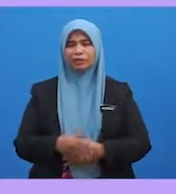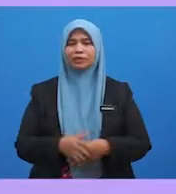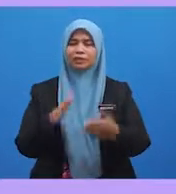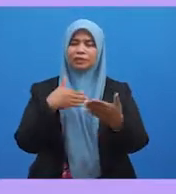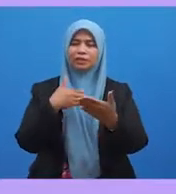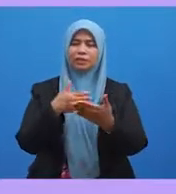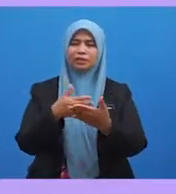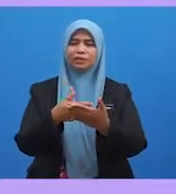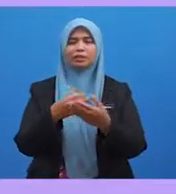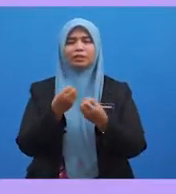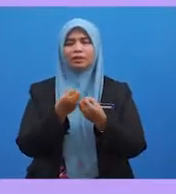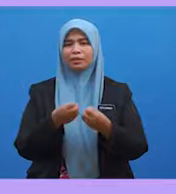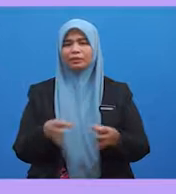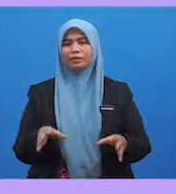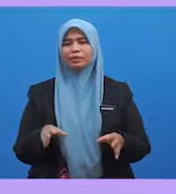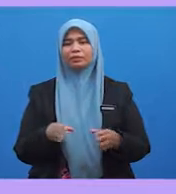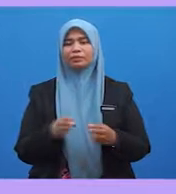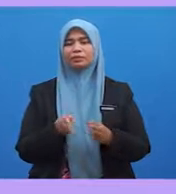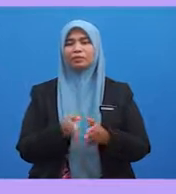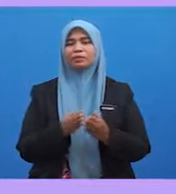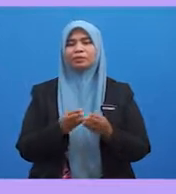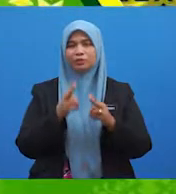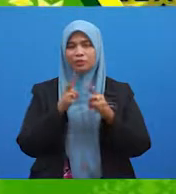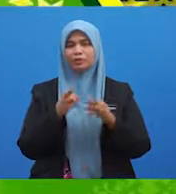sehingga selesai memberi salam.